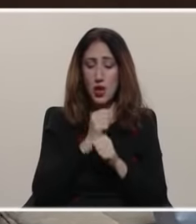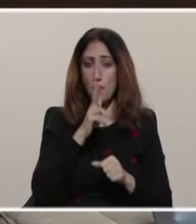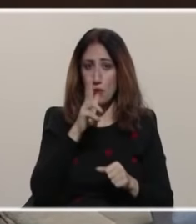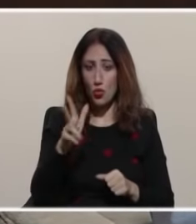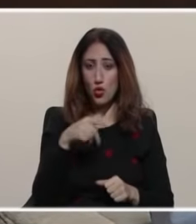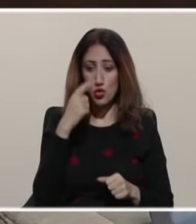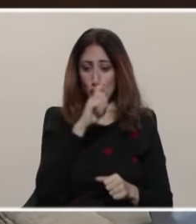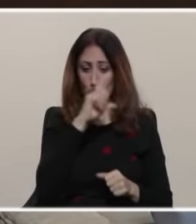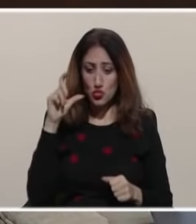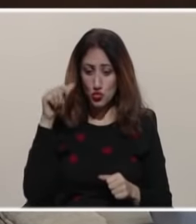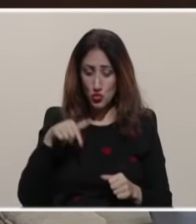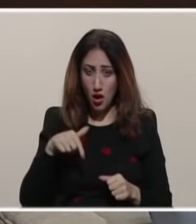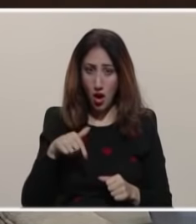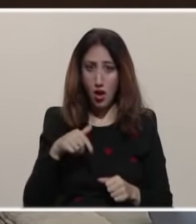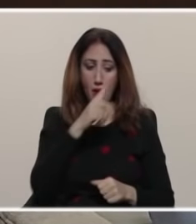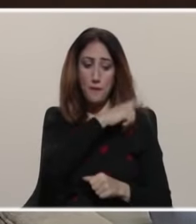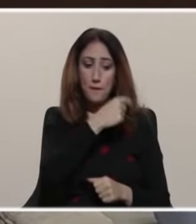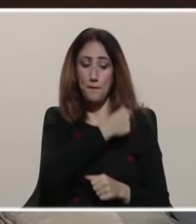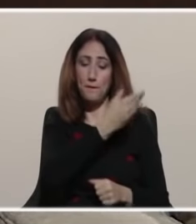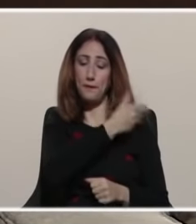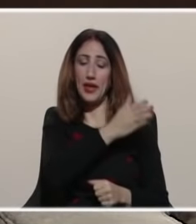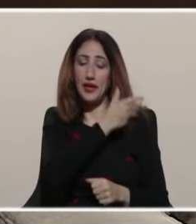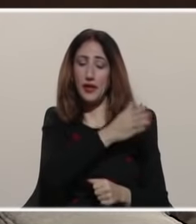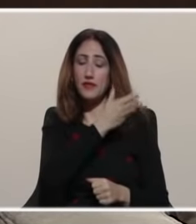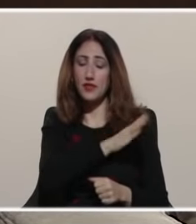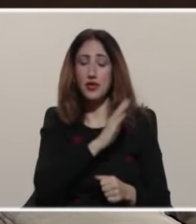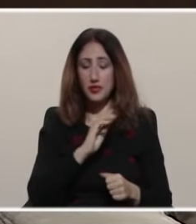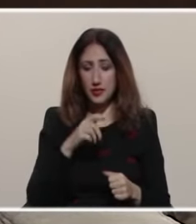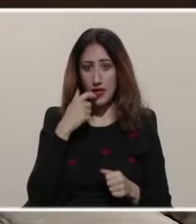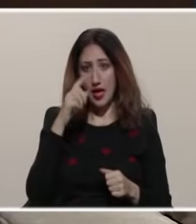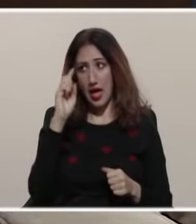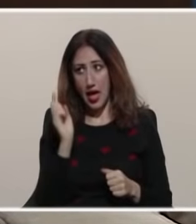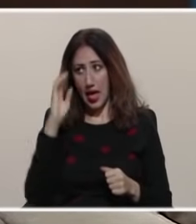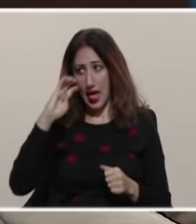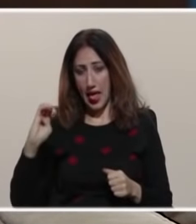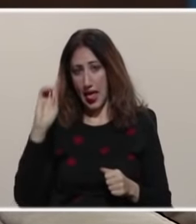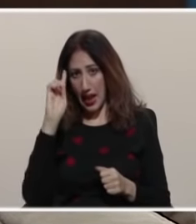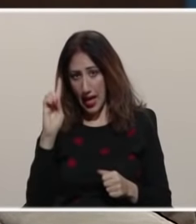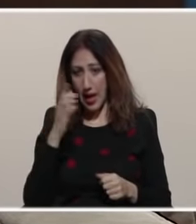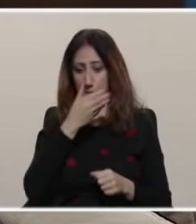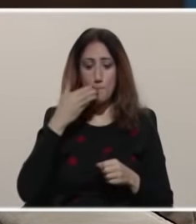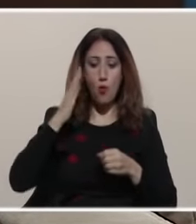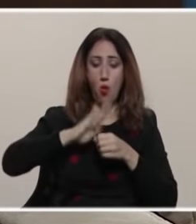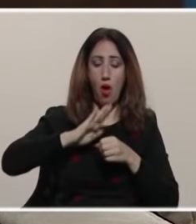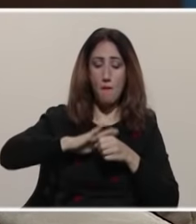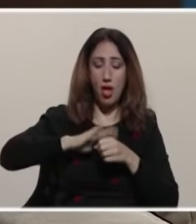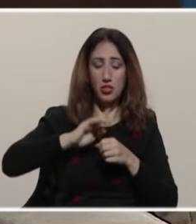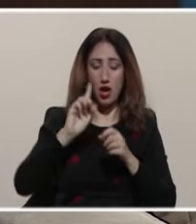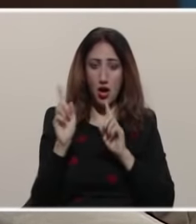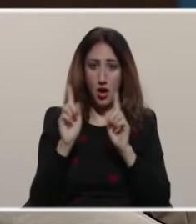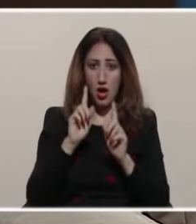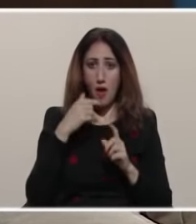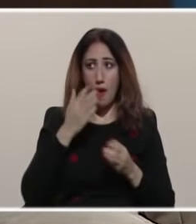ذاك شهر يغفل الناس عنه بين رجب ورمضان، وهو شهر